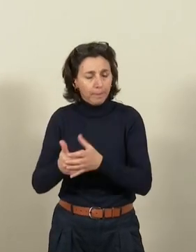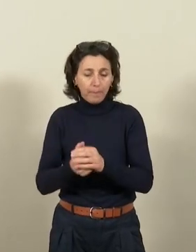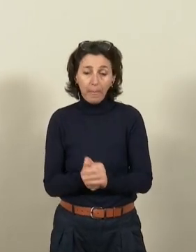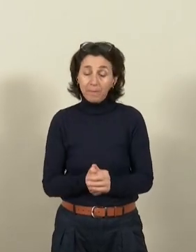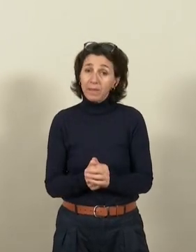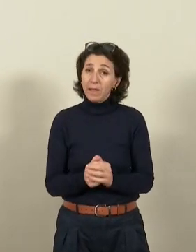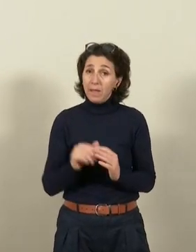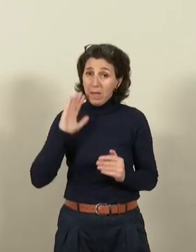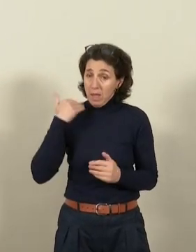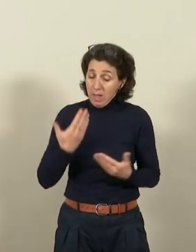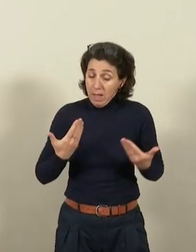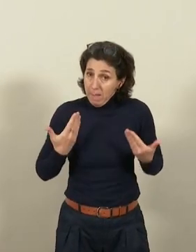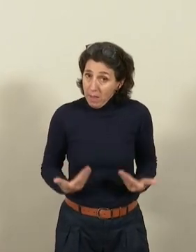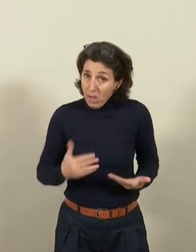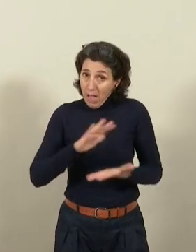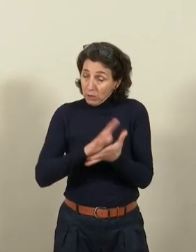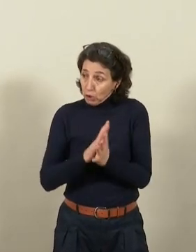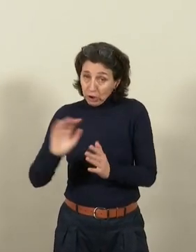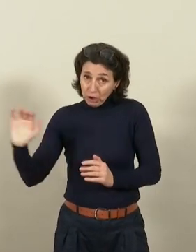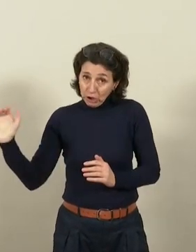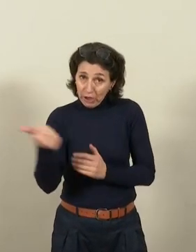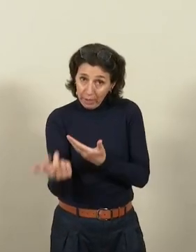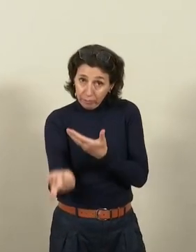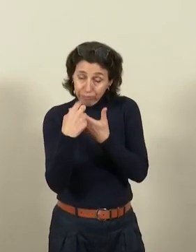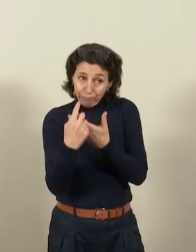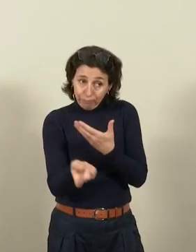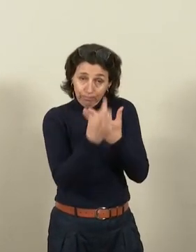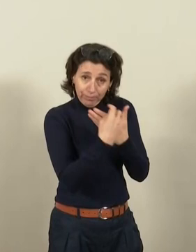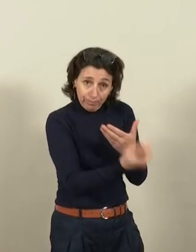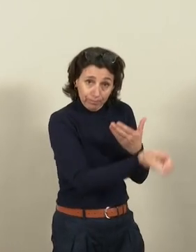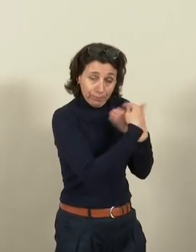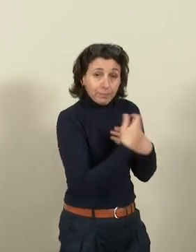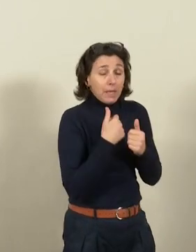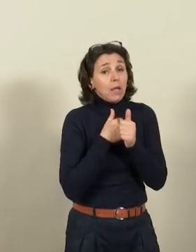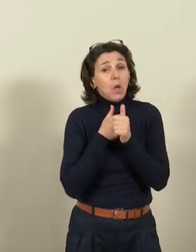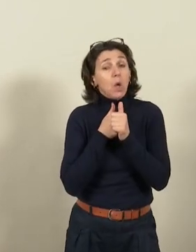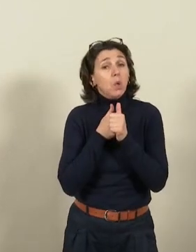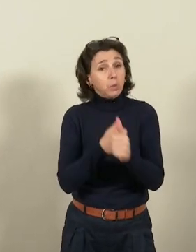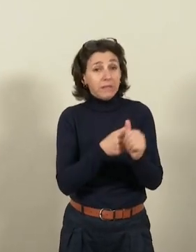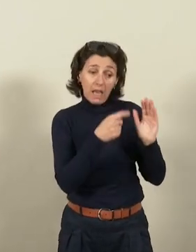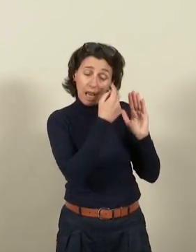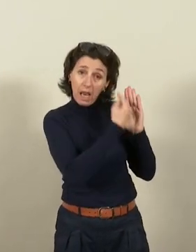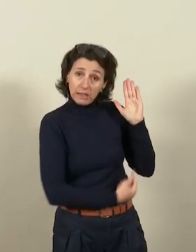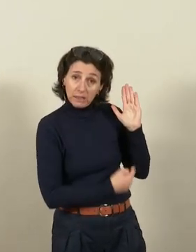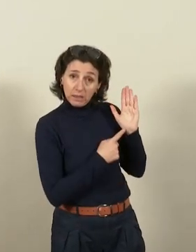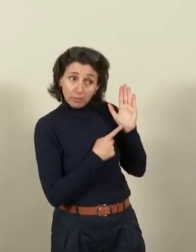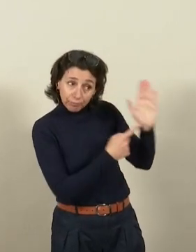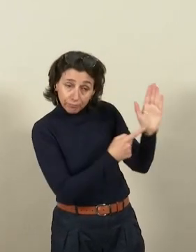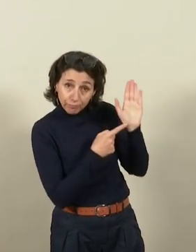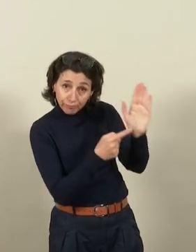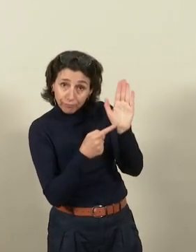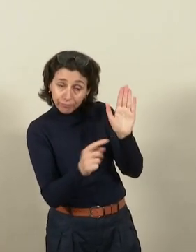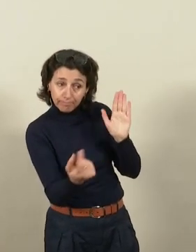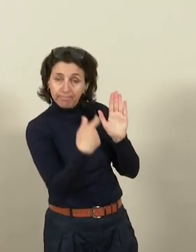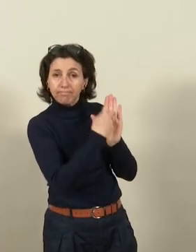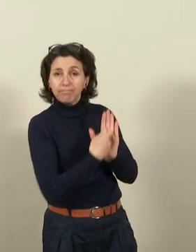toutes les associations pourront s'appuyer notamment sur cette liste d'indicateurs et de preuves lors de leur demande de subvention pour valoriser les actions